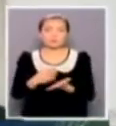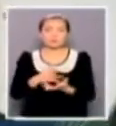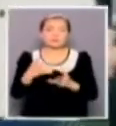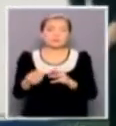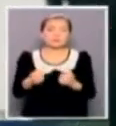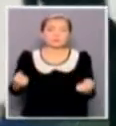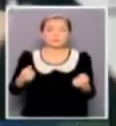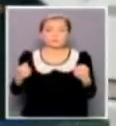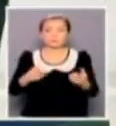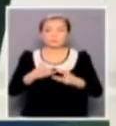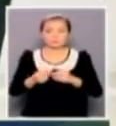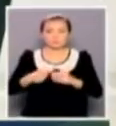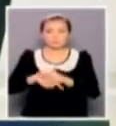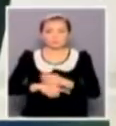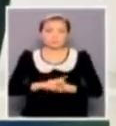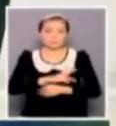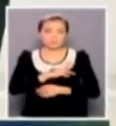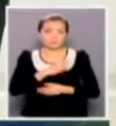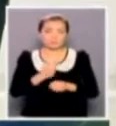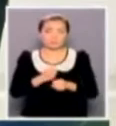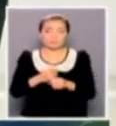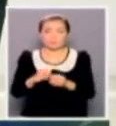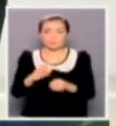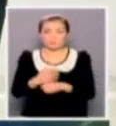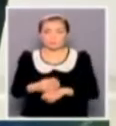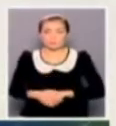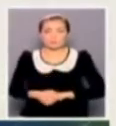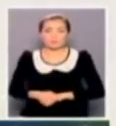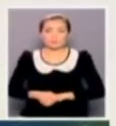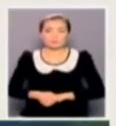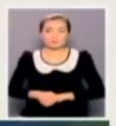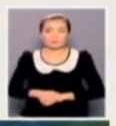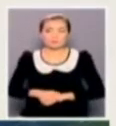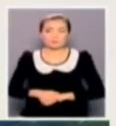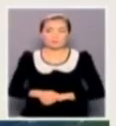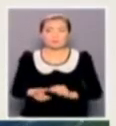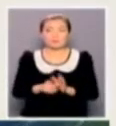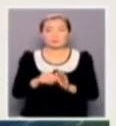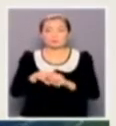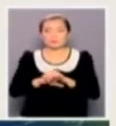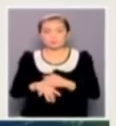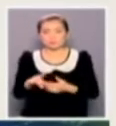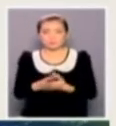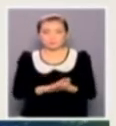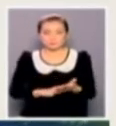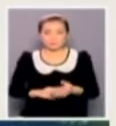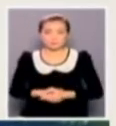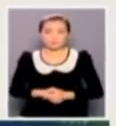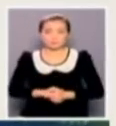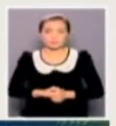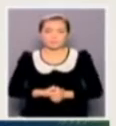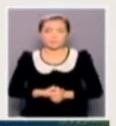Өйткені дене қозғалысының астарында жан қозғалысы жатады дейді. Сол зейнеткерге шыққаннан кейін енді